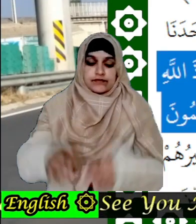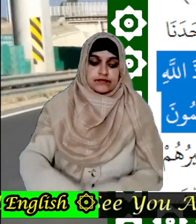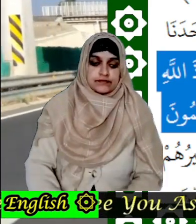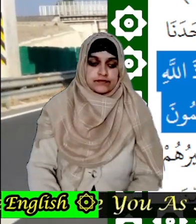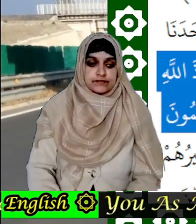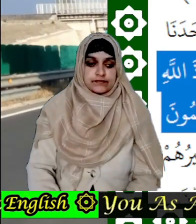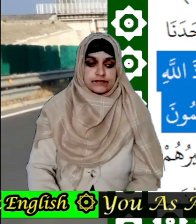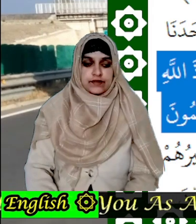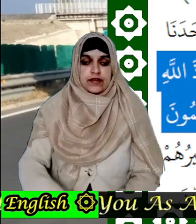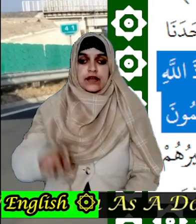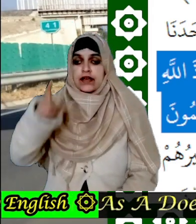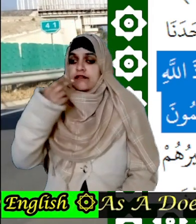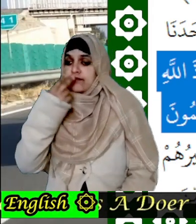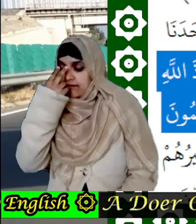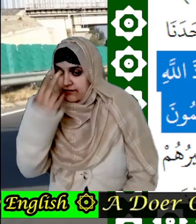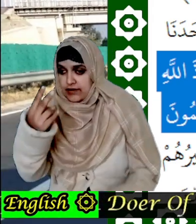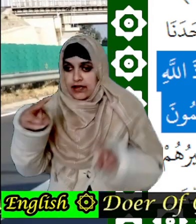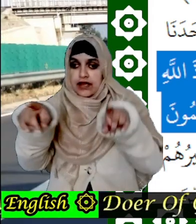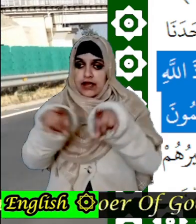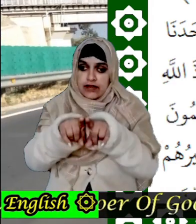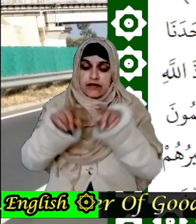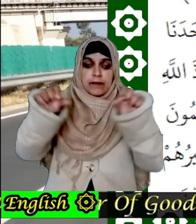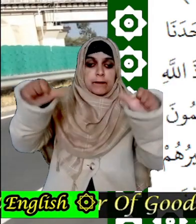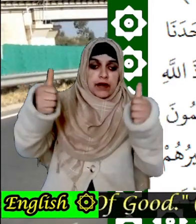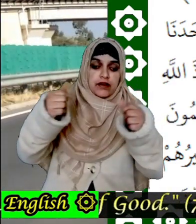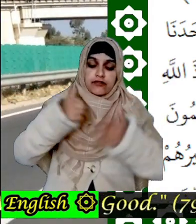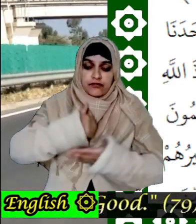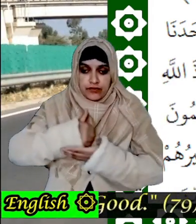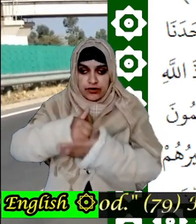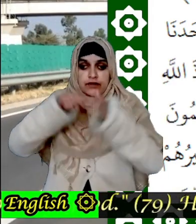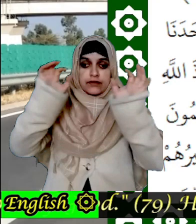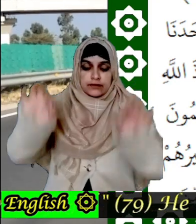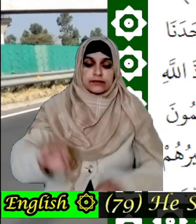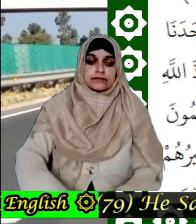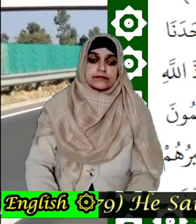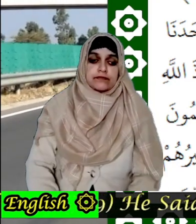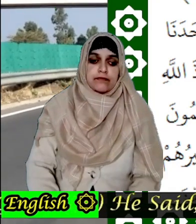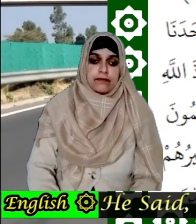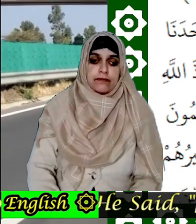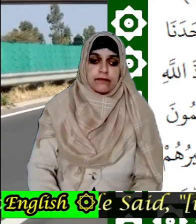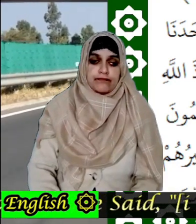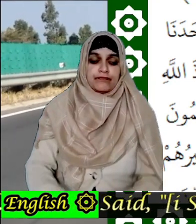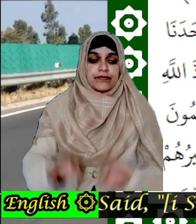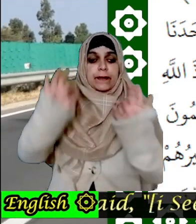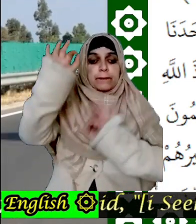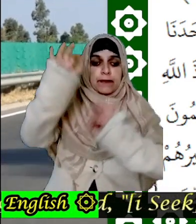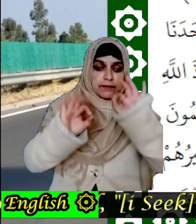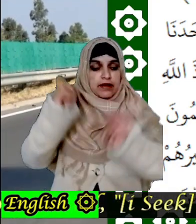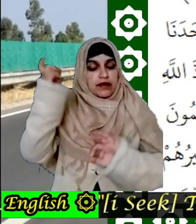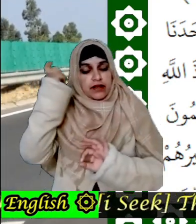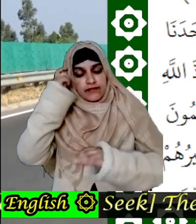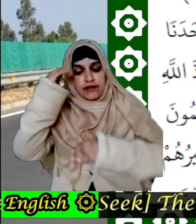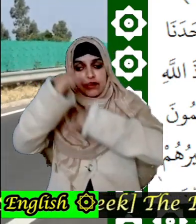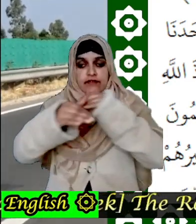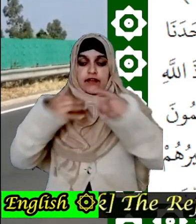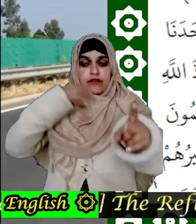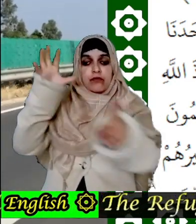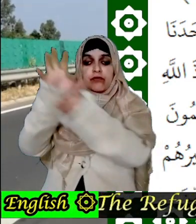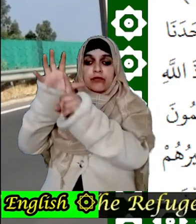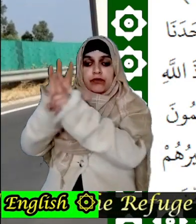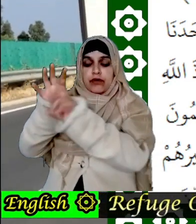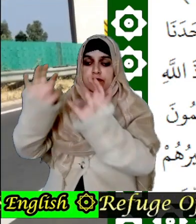معاذ الله ربي نيني ولميتي فما أن ناخذ قبور رانوتي إلا ما وجدنا متاعنا